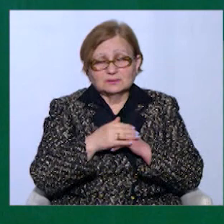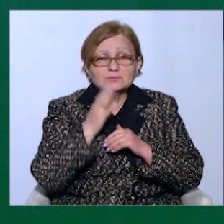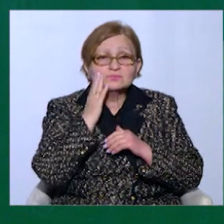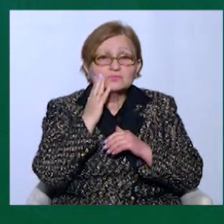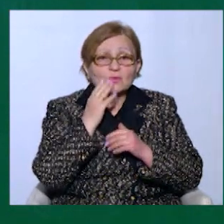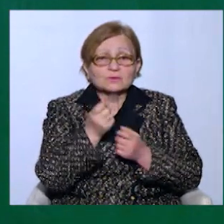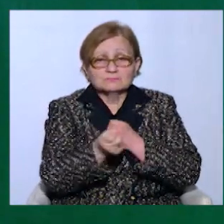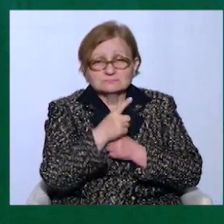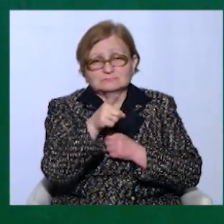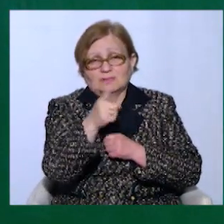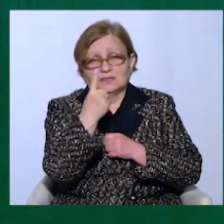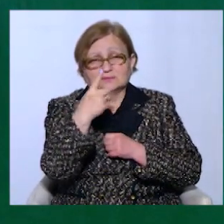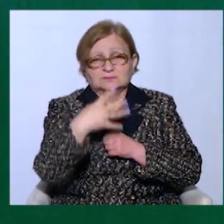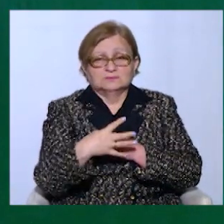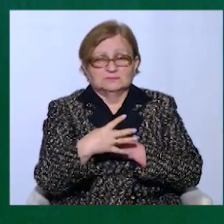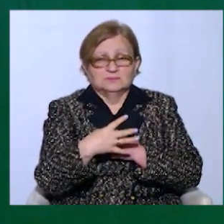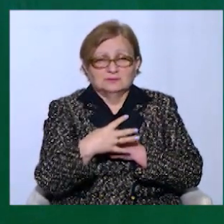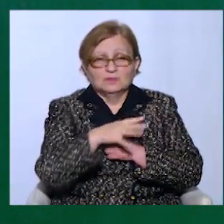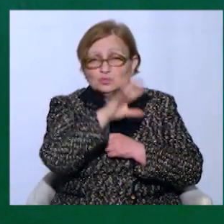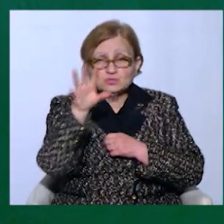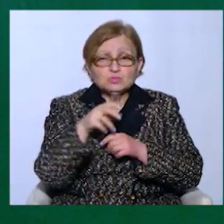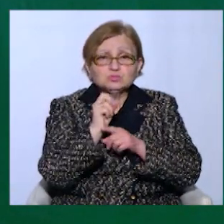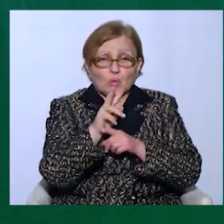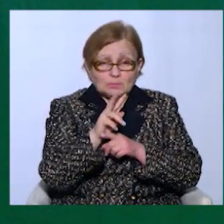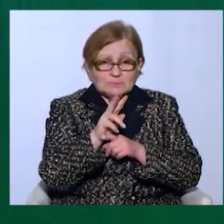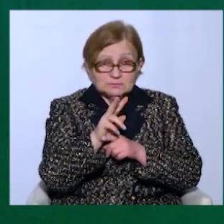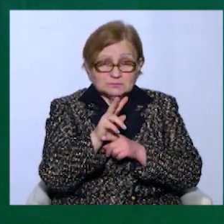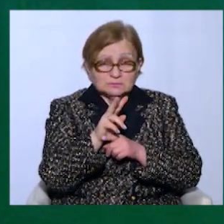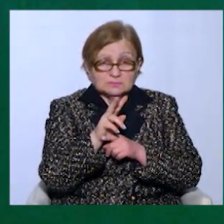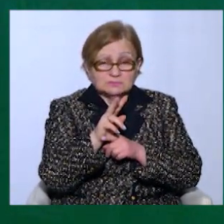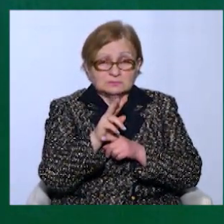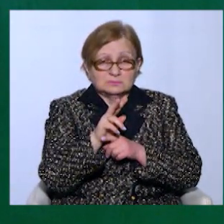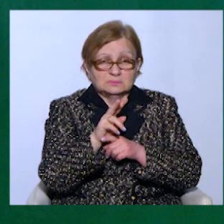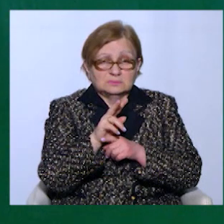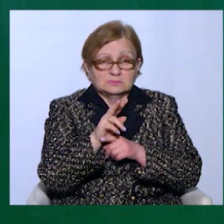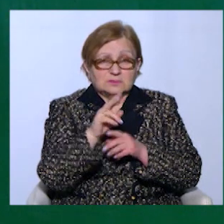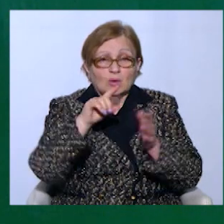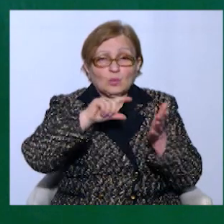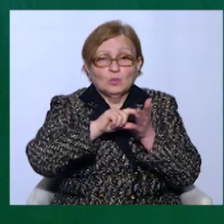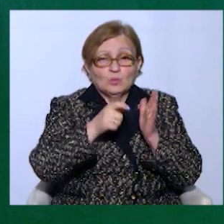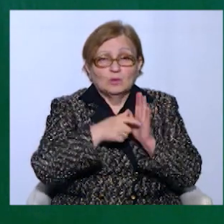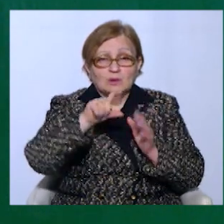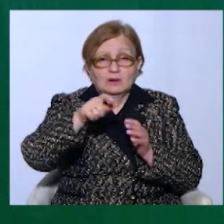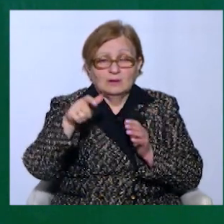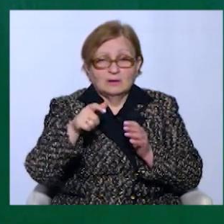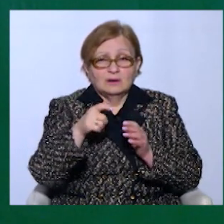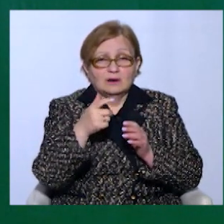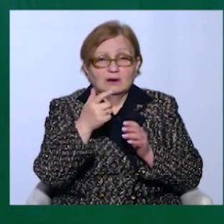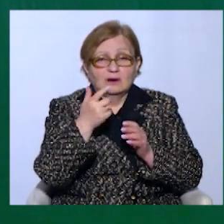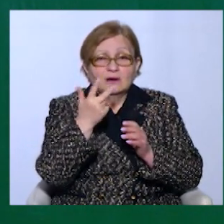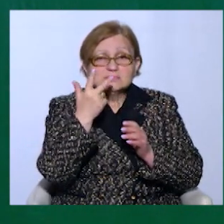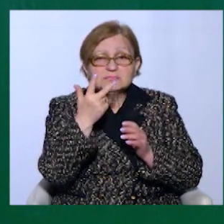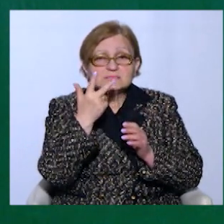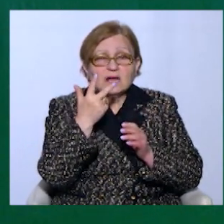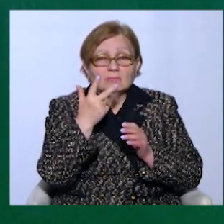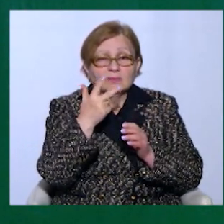სწორედ 1/4-ი. 12-ია სუ. შიგნით უჯრა და 3-ია, 3 რა